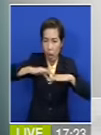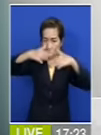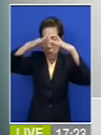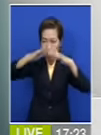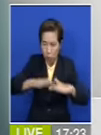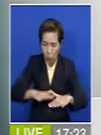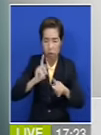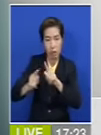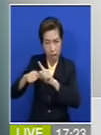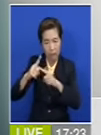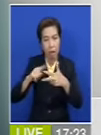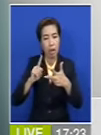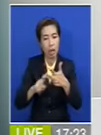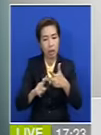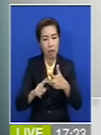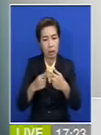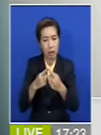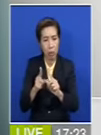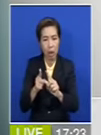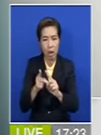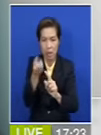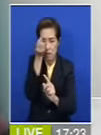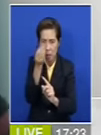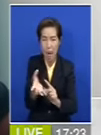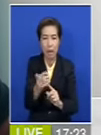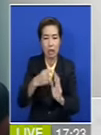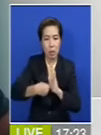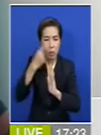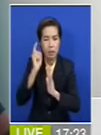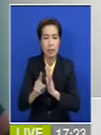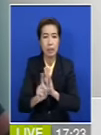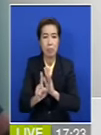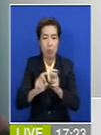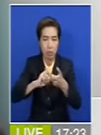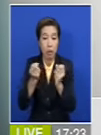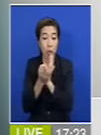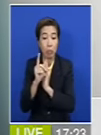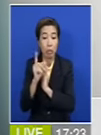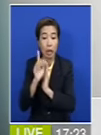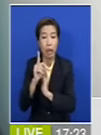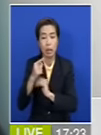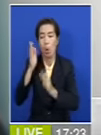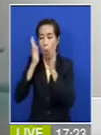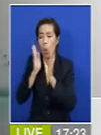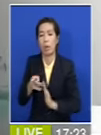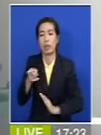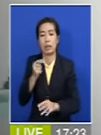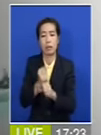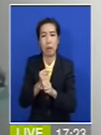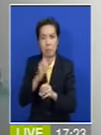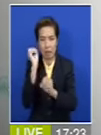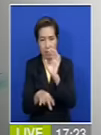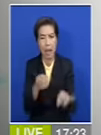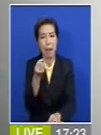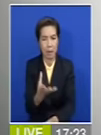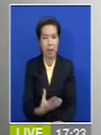ลงต่างๆแล้วก็ที่จะเลี่ยงไม่ได้จริงๆแล้วมันก็มีผลกระทบมาจากฝีมือมนุษย์นี่แหละครับพูดกันตร